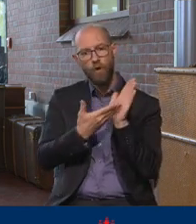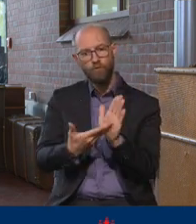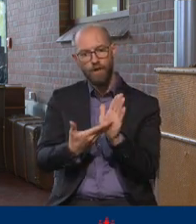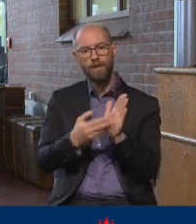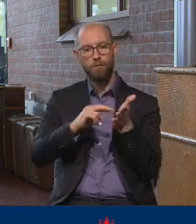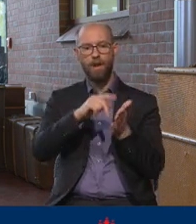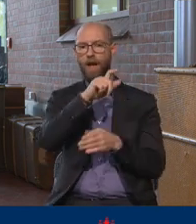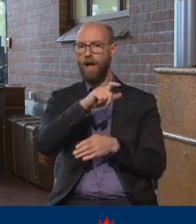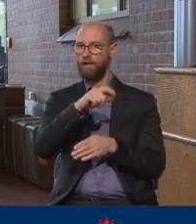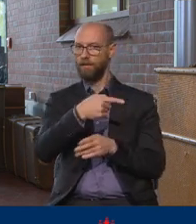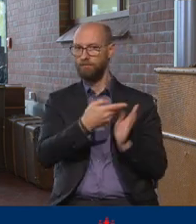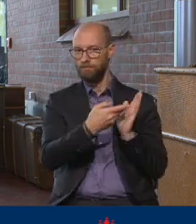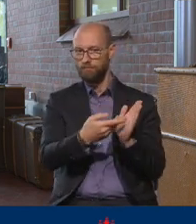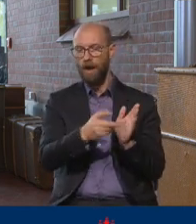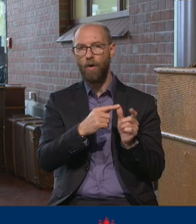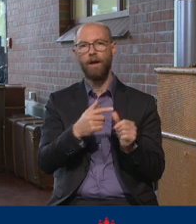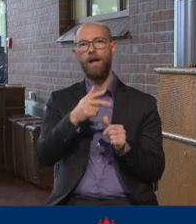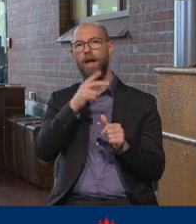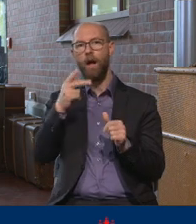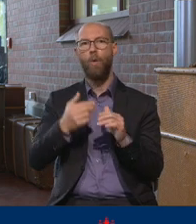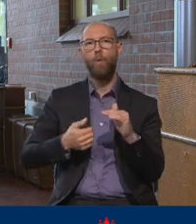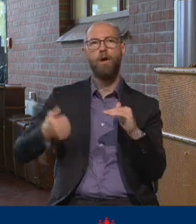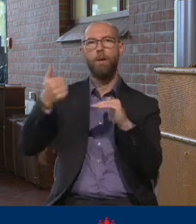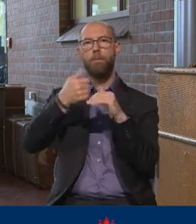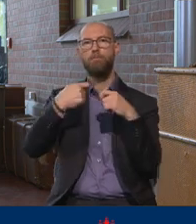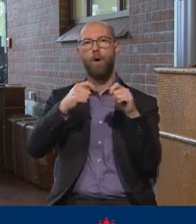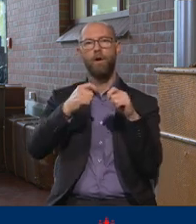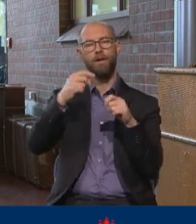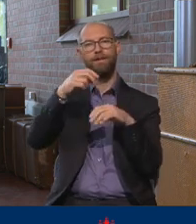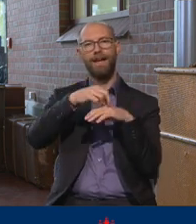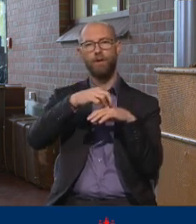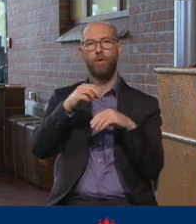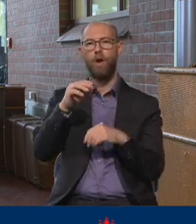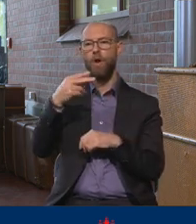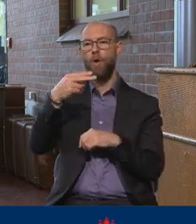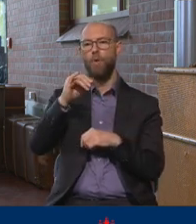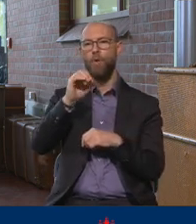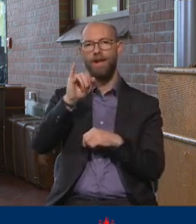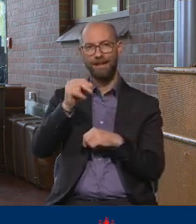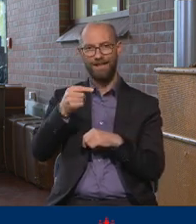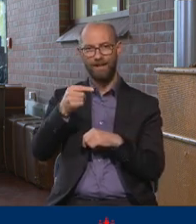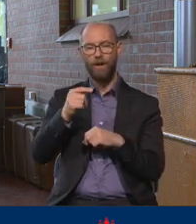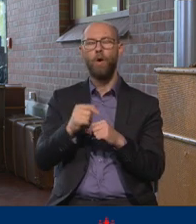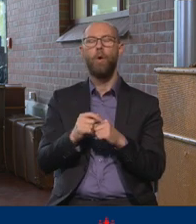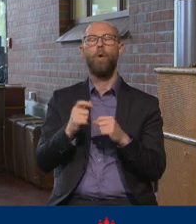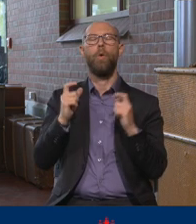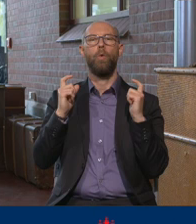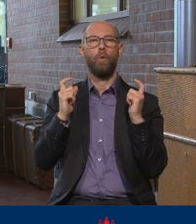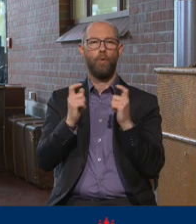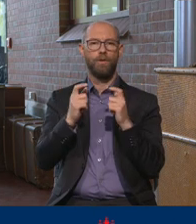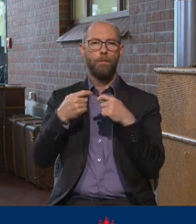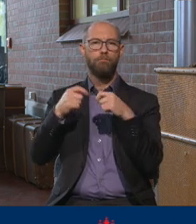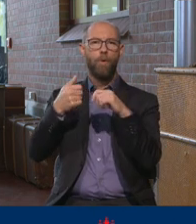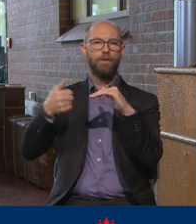unter anderem auch von herrn oberbaudirektor hönig von herrn professor kronsberg danach haben wir eine kurze pause